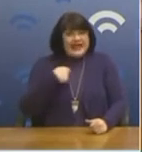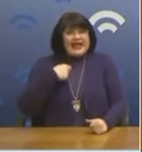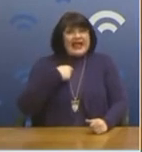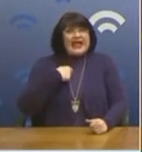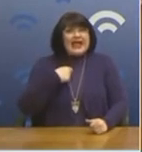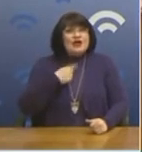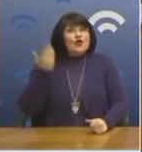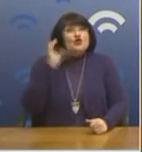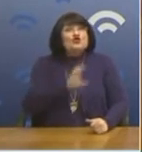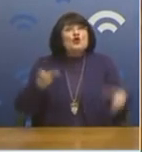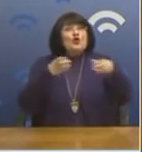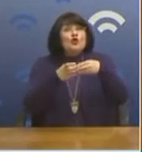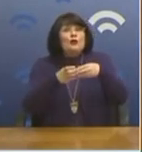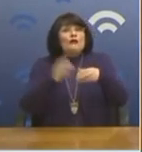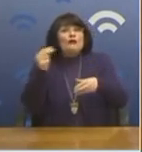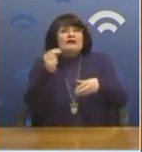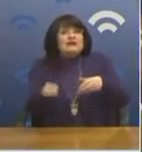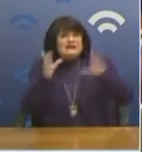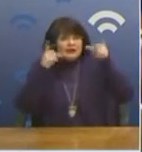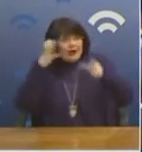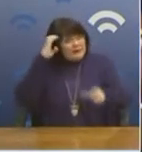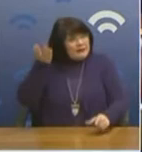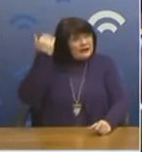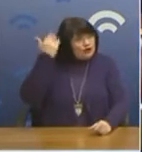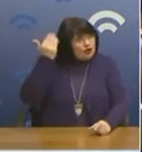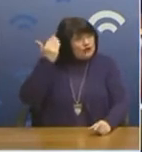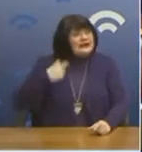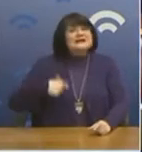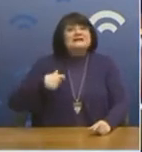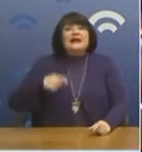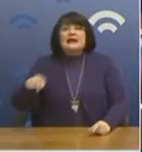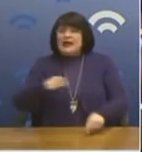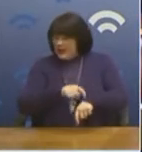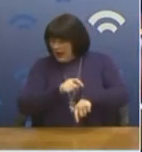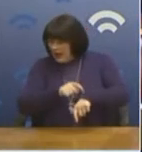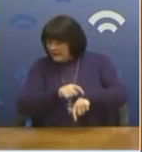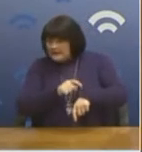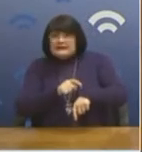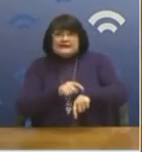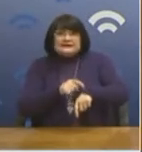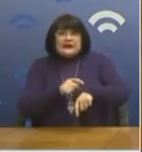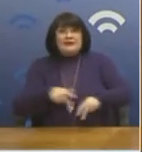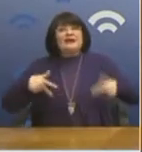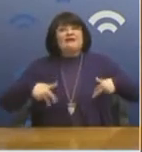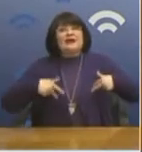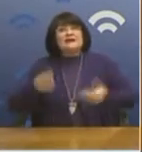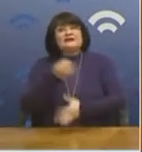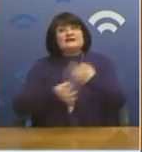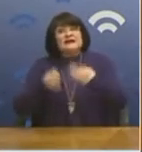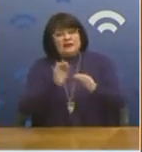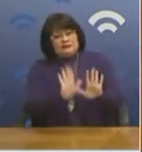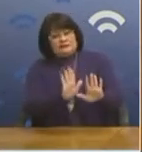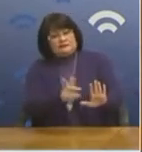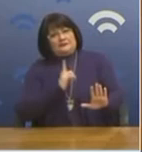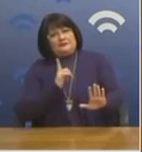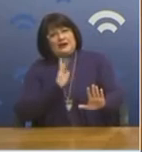Eurogroup, βουλευτές της Νέας Δημοκρατίας και στελέχοι που τώρα έχουν πάρει κυβερνητική θέση να λένε «Βάστα Γερούν»